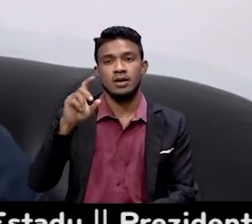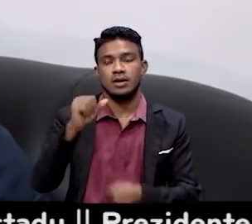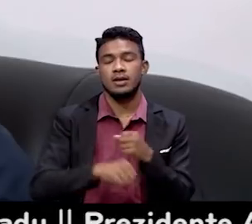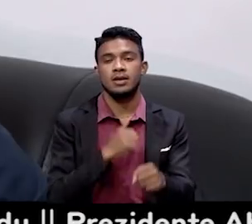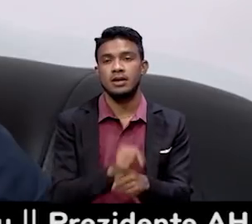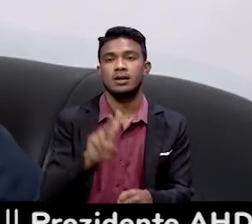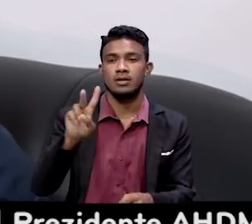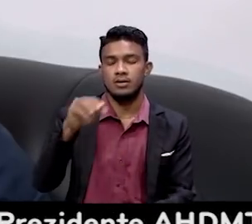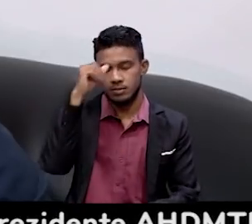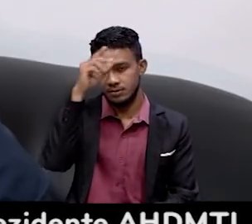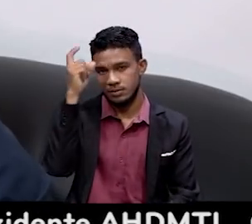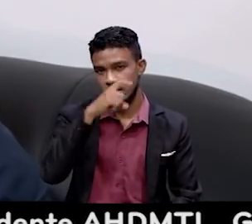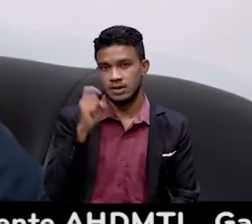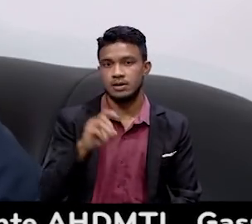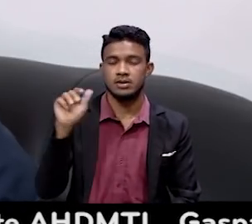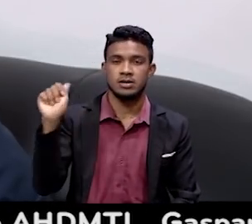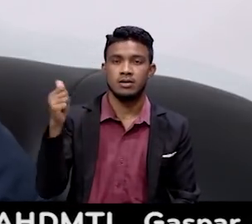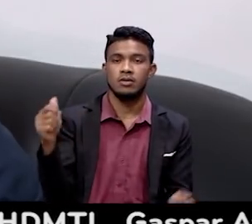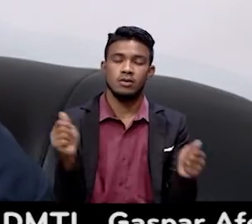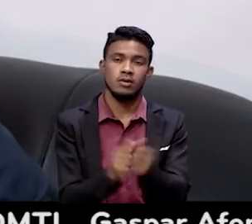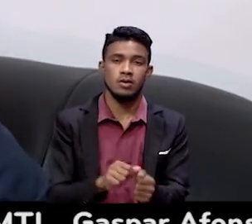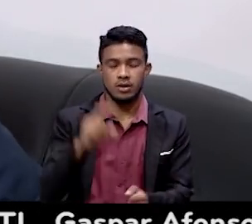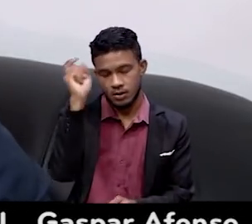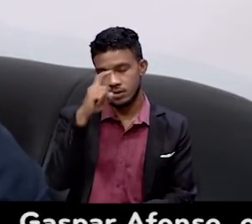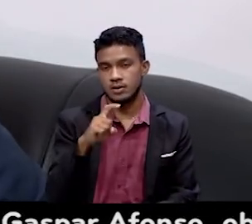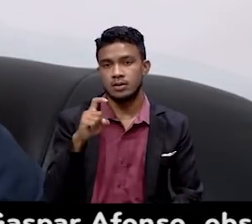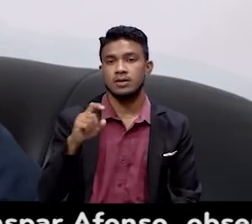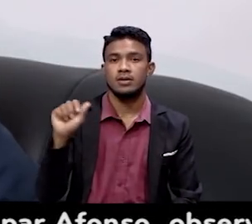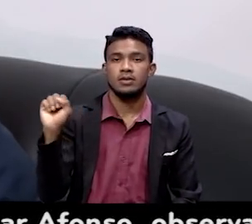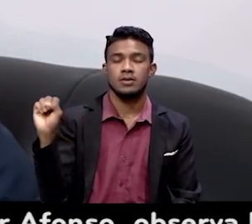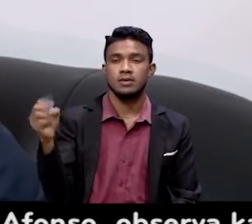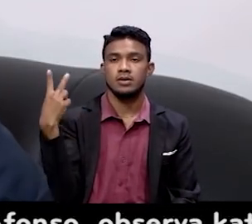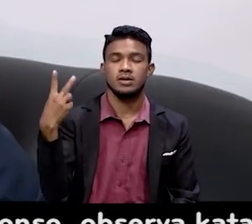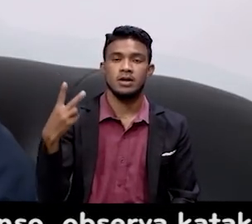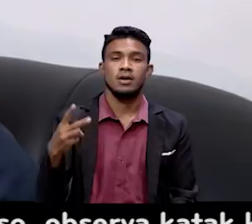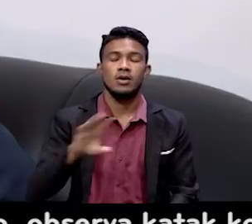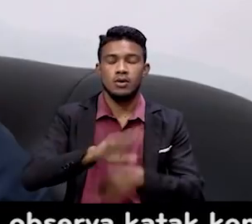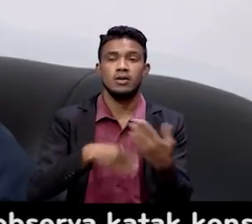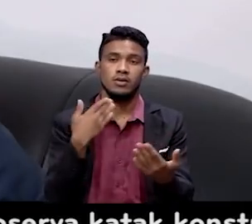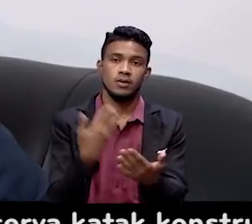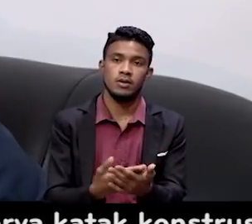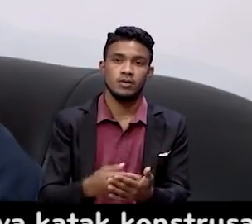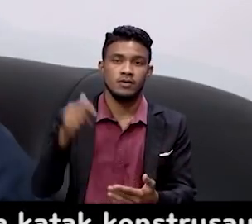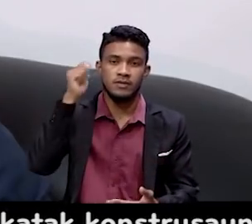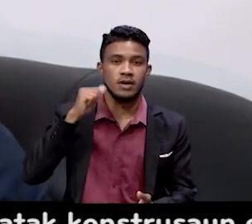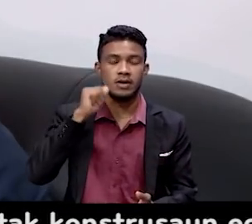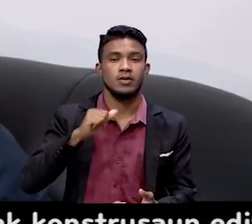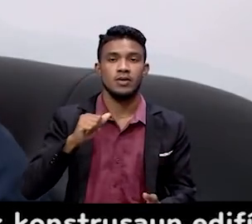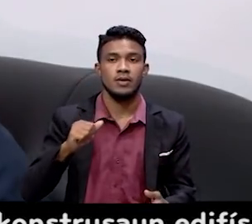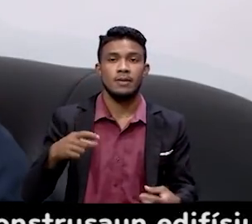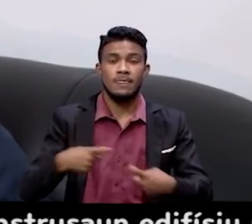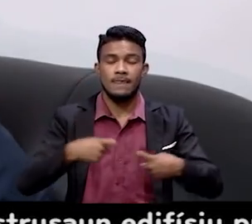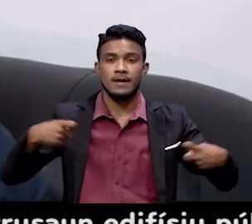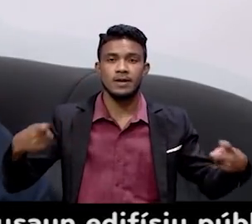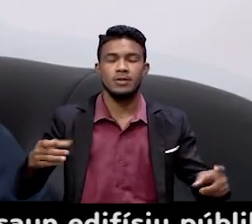walu, tinan sanulu, ho 12 anos. Femisak feto deit. Kondo inimigo asalta ami kaer